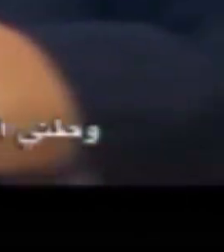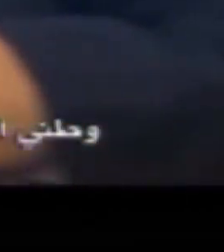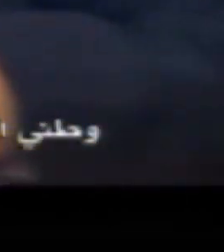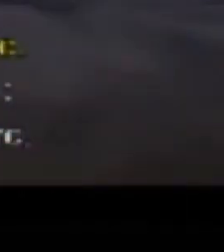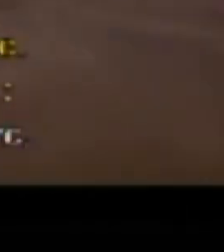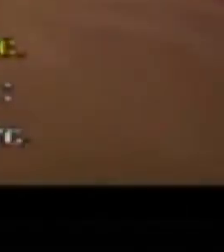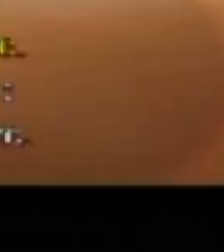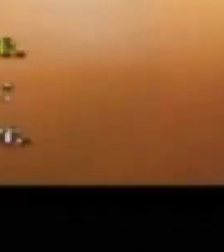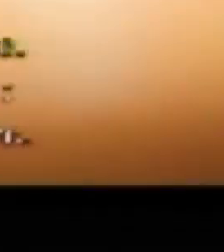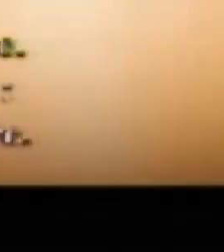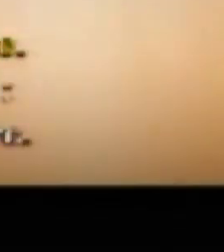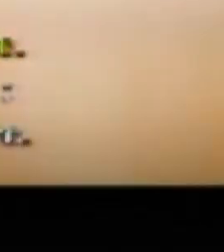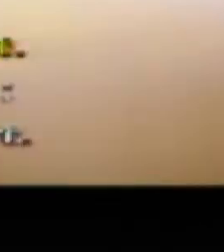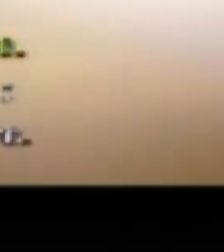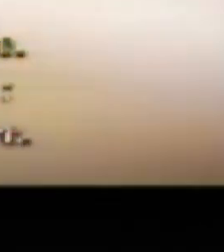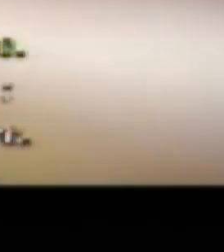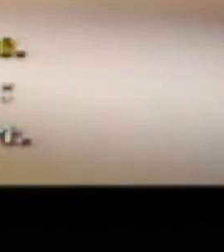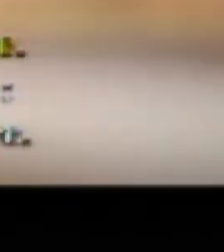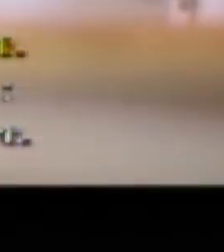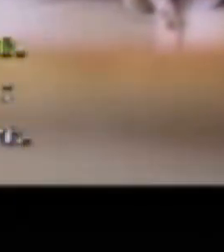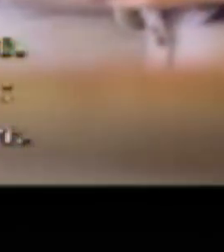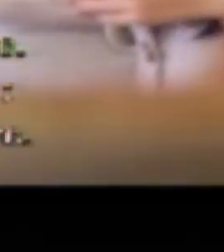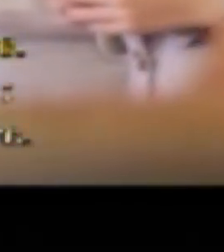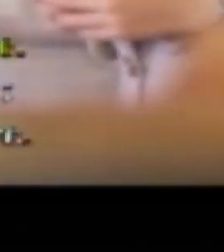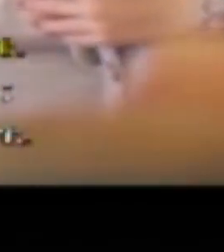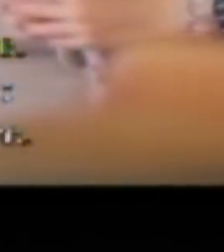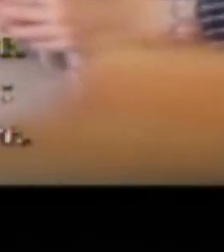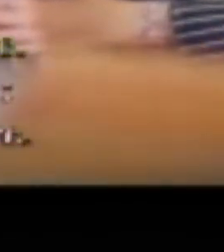يسوع طابتريس